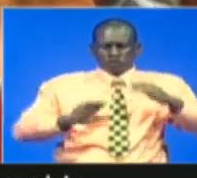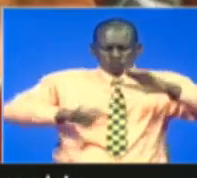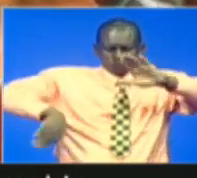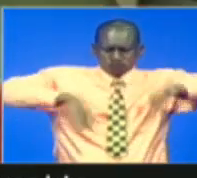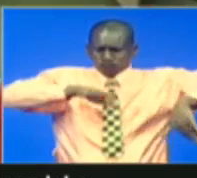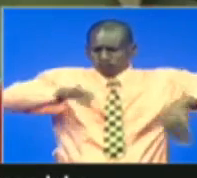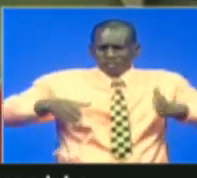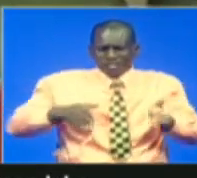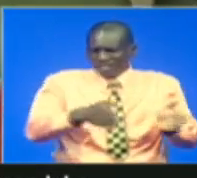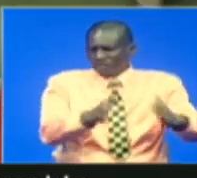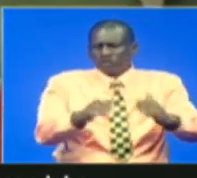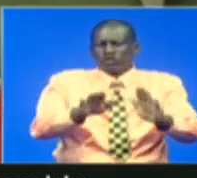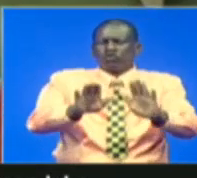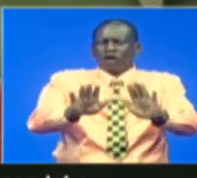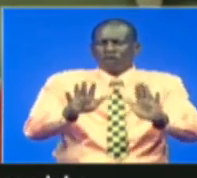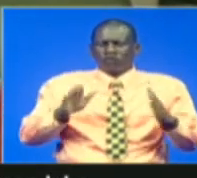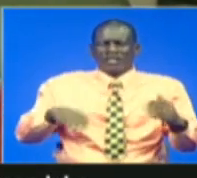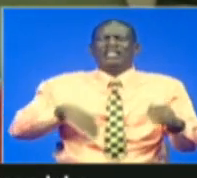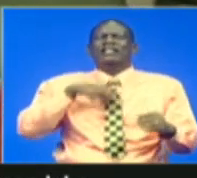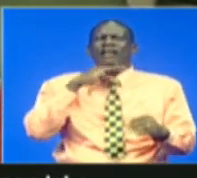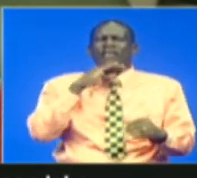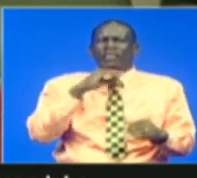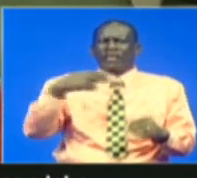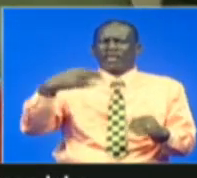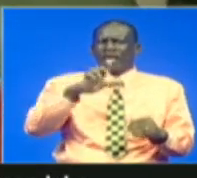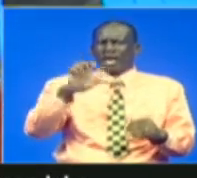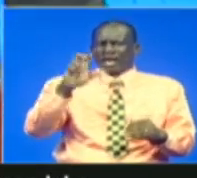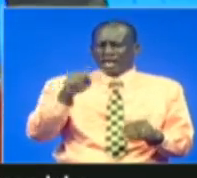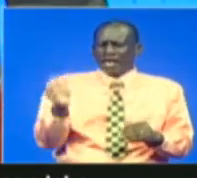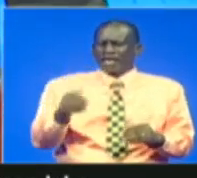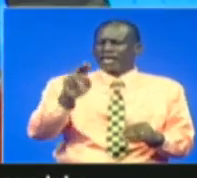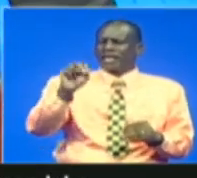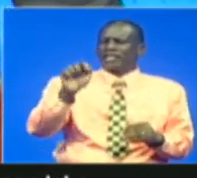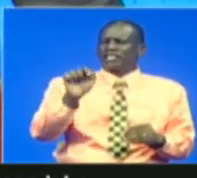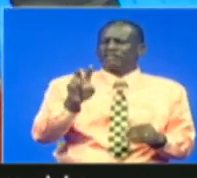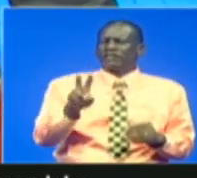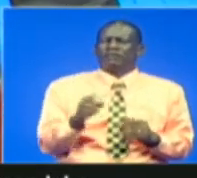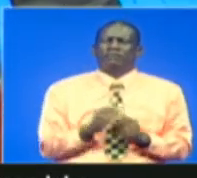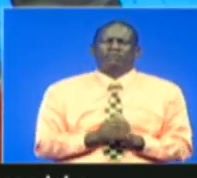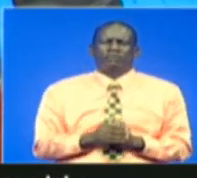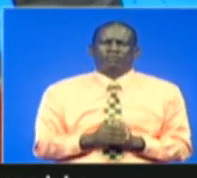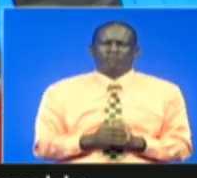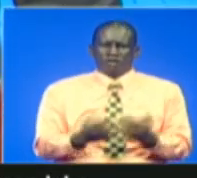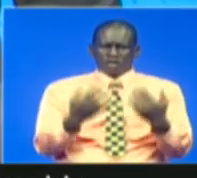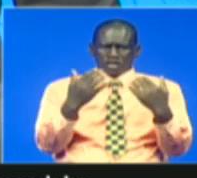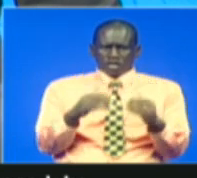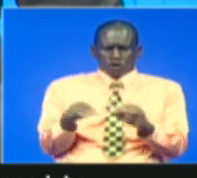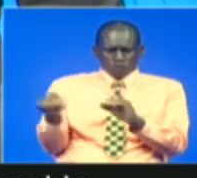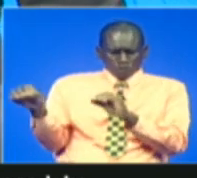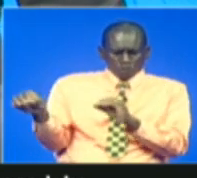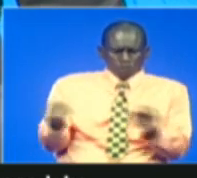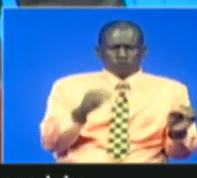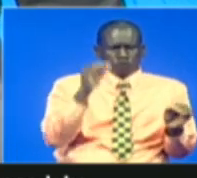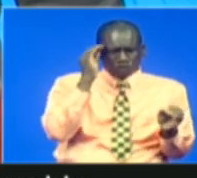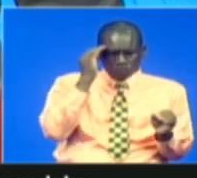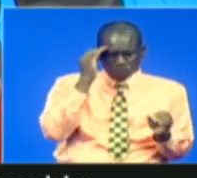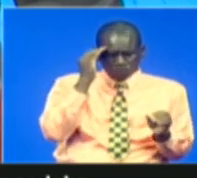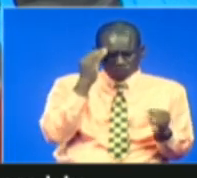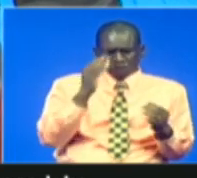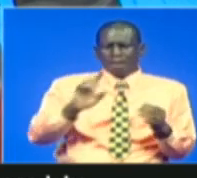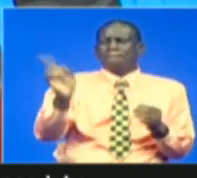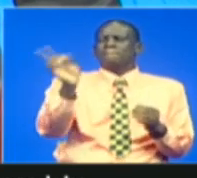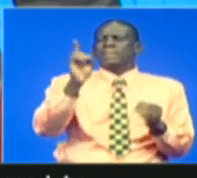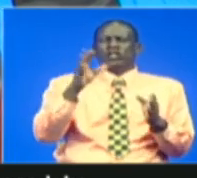aina hiyo. Helen Aura, NTV. Na mtazamaji, sasa tugeukie elimu. Na waziri wa elimu